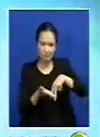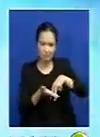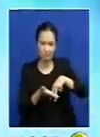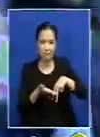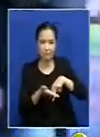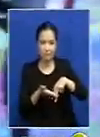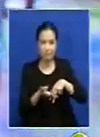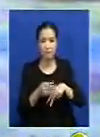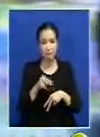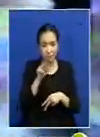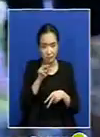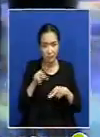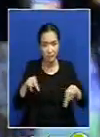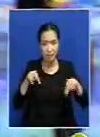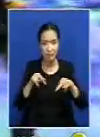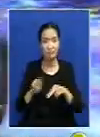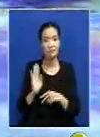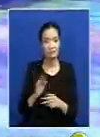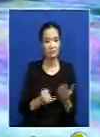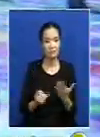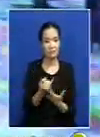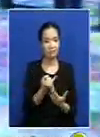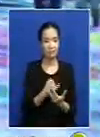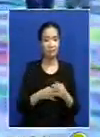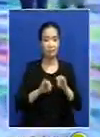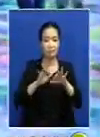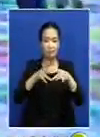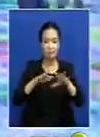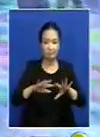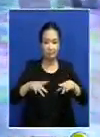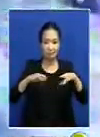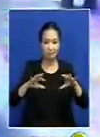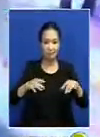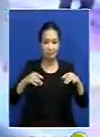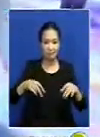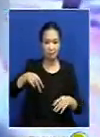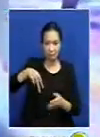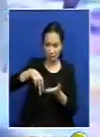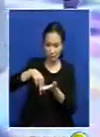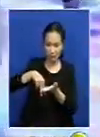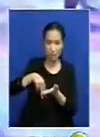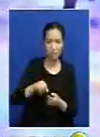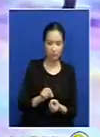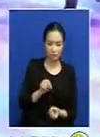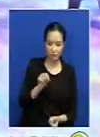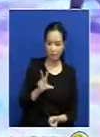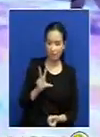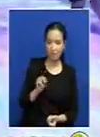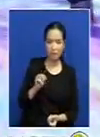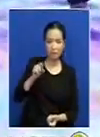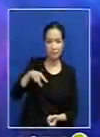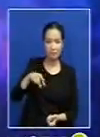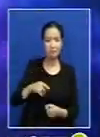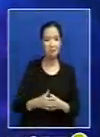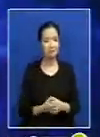ชมเท่านั้นเพราะว่าเป็นการนำเสนอศิลปะบนพื้นน้ำที่มีความสูงถึง30เซนติเมตรกับภาพกราฟิกบาร์ก